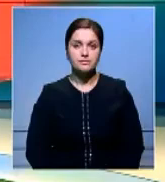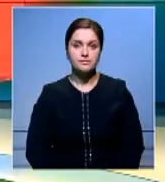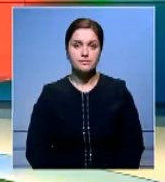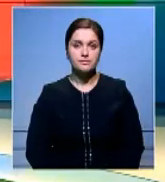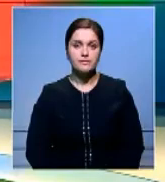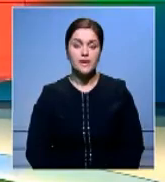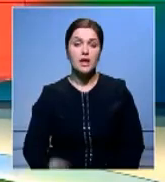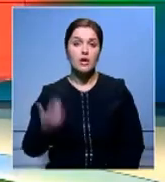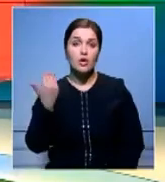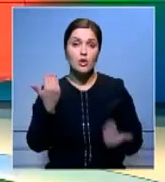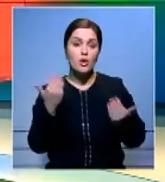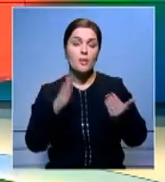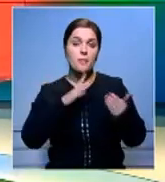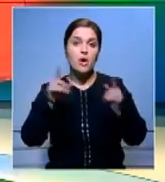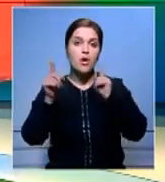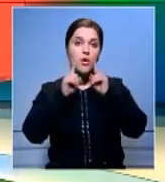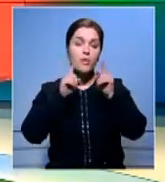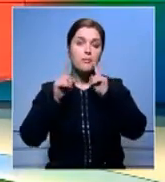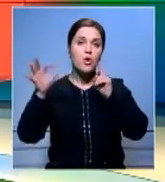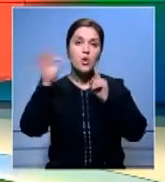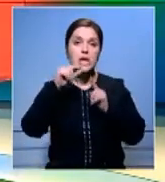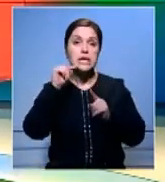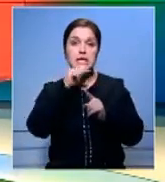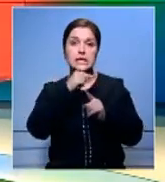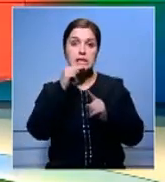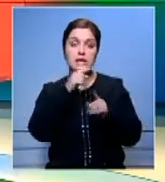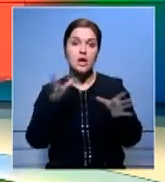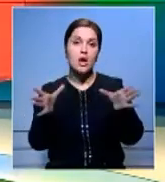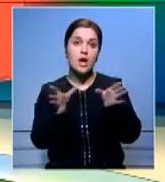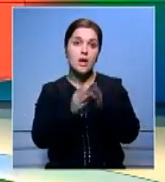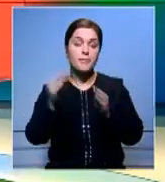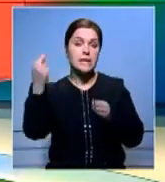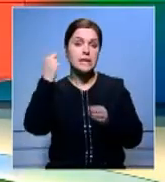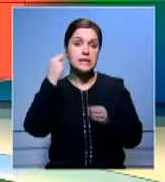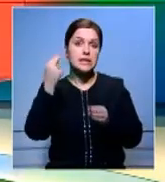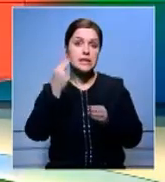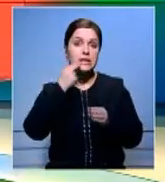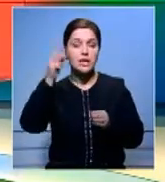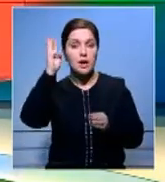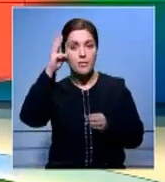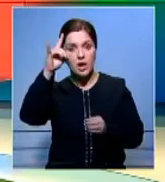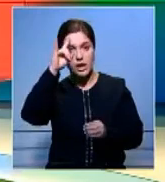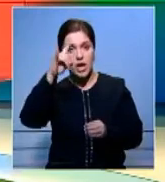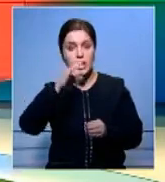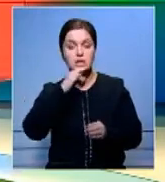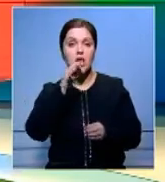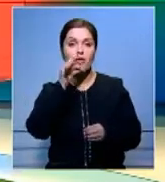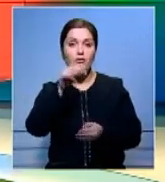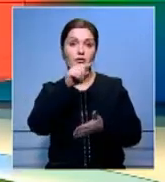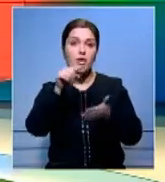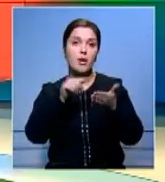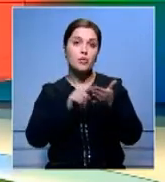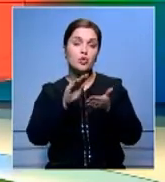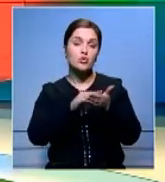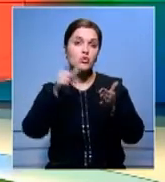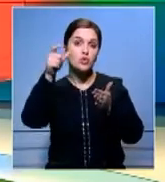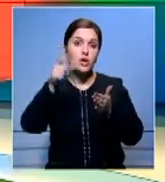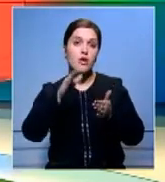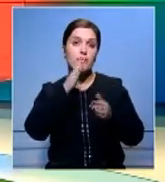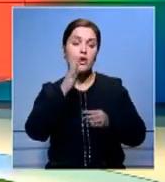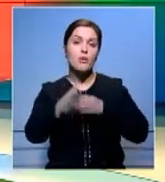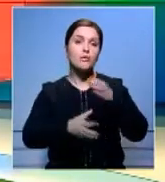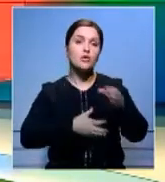Экономическим бумом назвал сотрудничество с нашей страной чрезвычайный полномочный посол КНР в Казахстане, отвечая на вопросы журналистов во